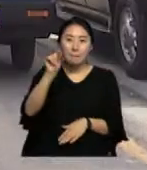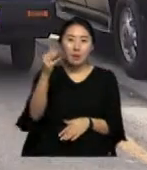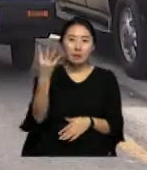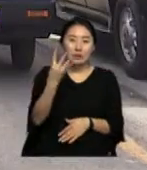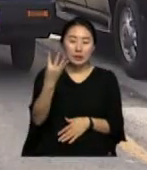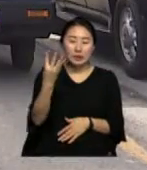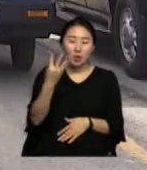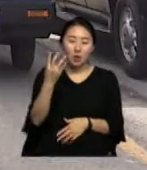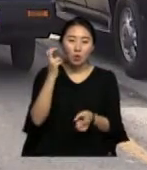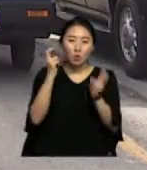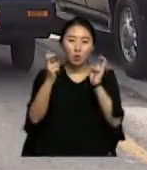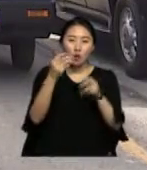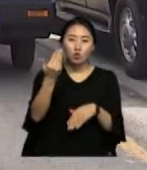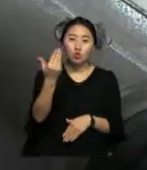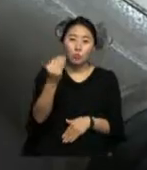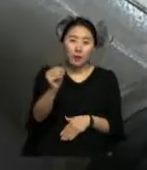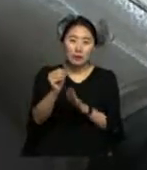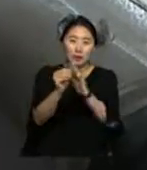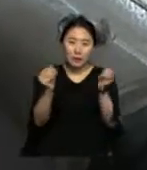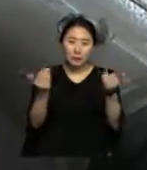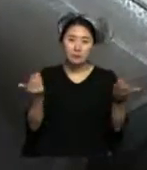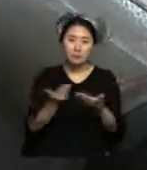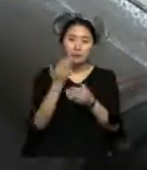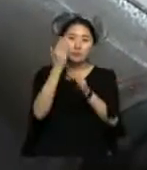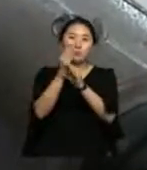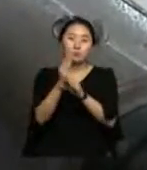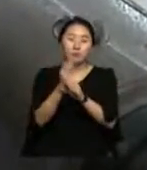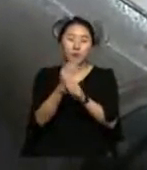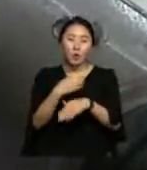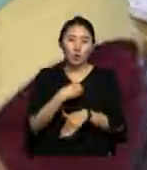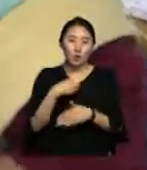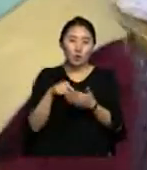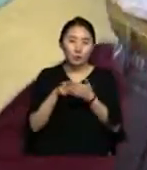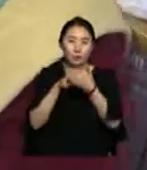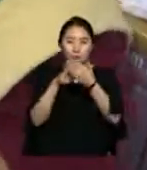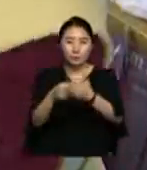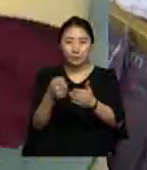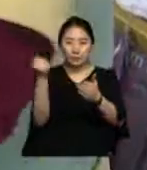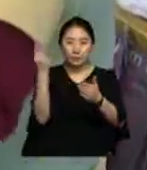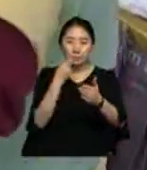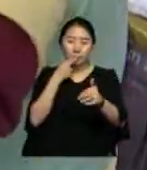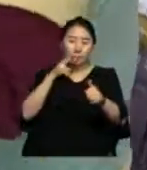개 업소에서 9만여 명이 종사하는 봉제산업. 위기를 극복하고